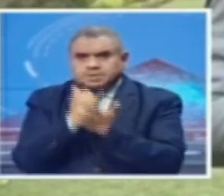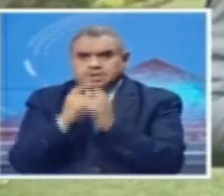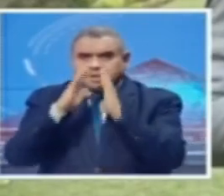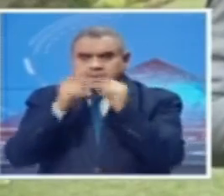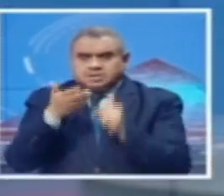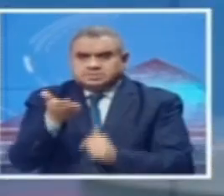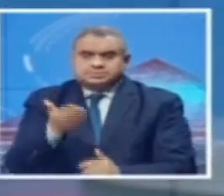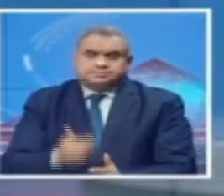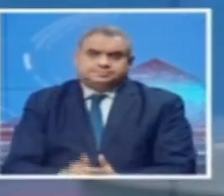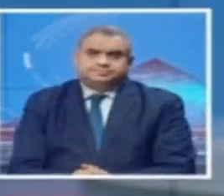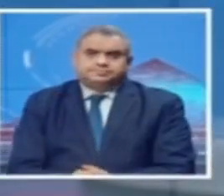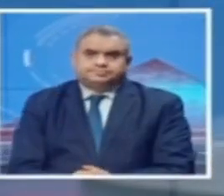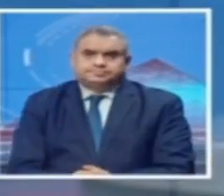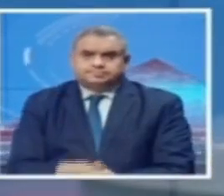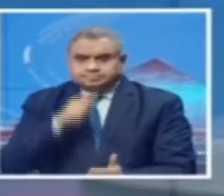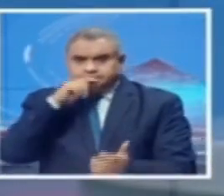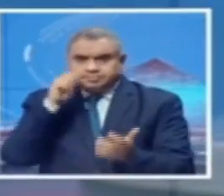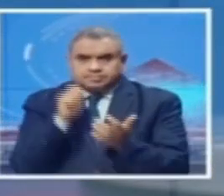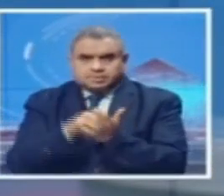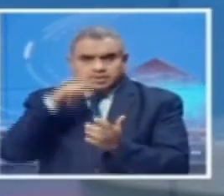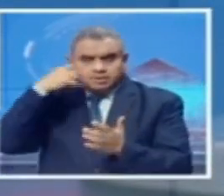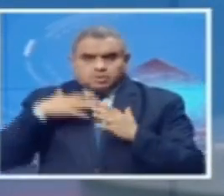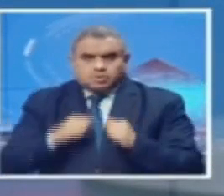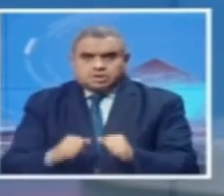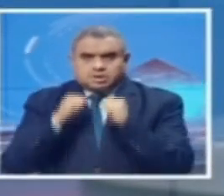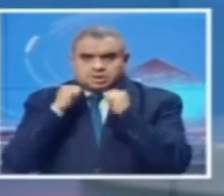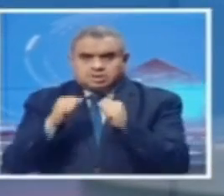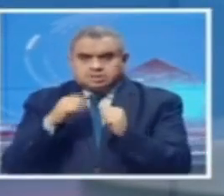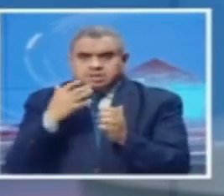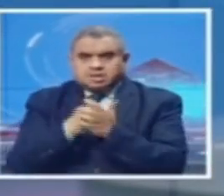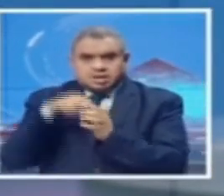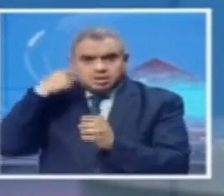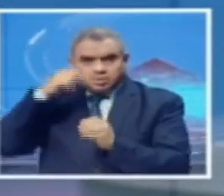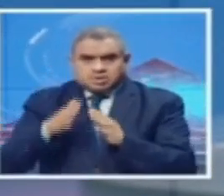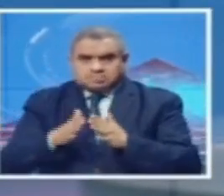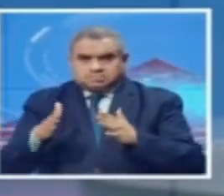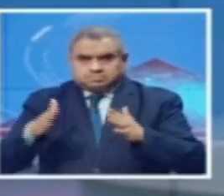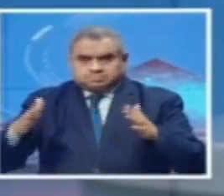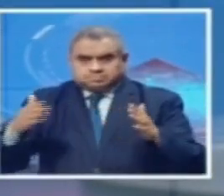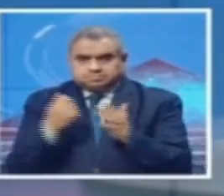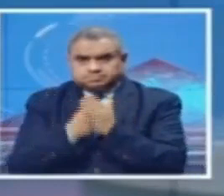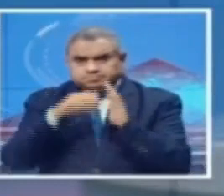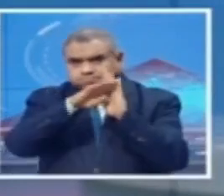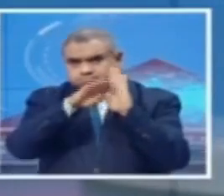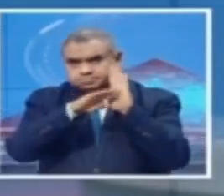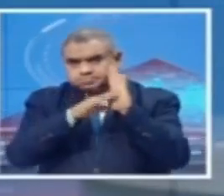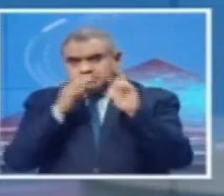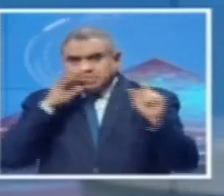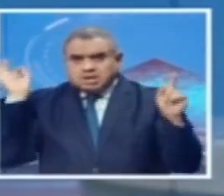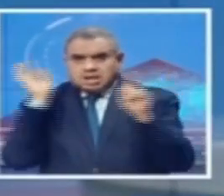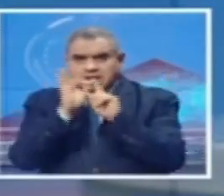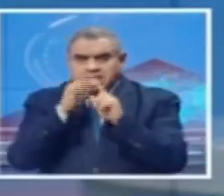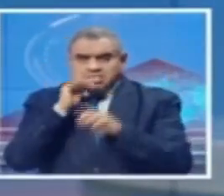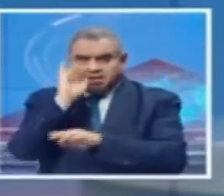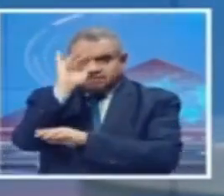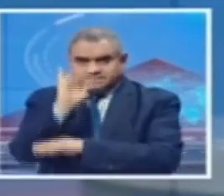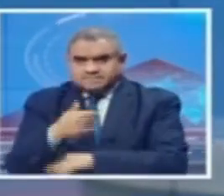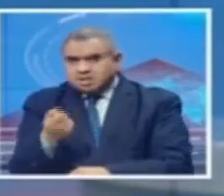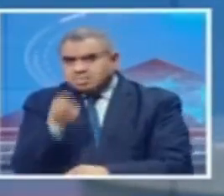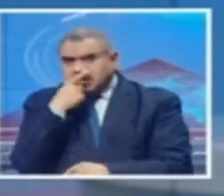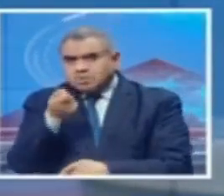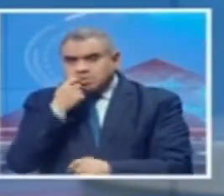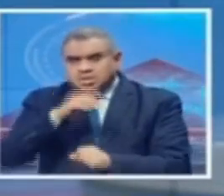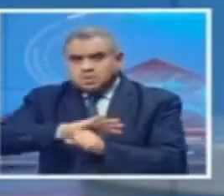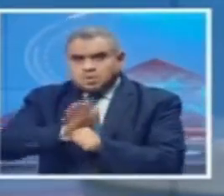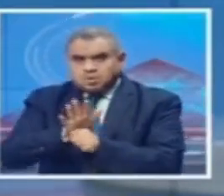المصري. أكدت وزيرة الصحة هالة زايد أنه سيتم توسيع نطاق الشرائح المستهدفة لتلقي لقاحات كورونا. جاء